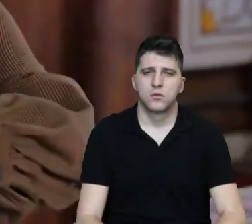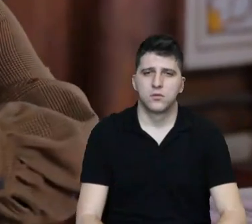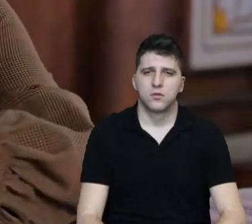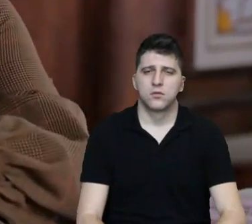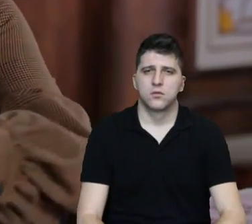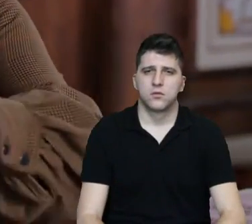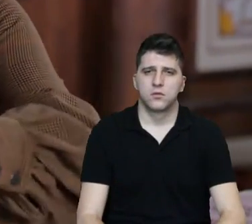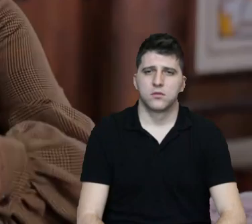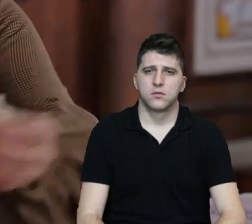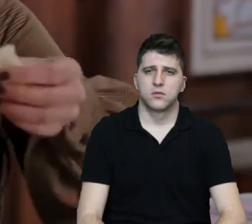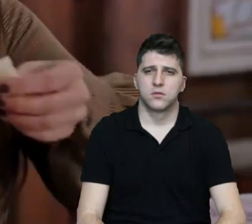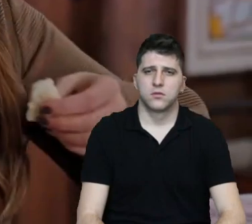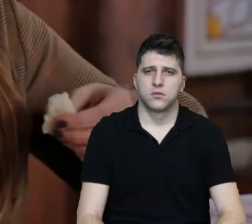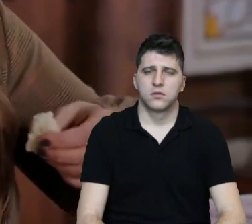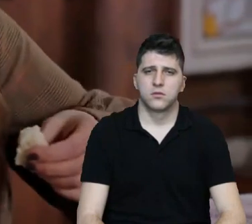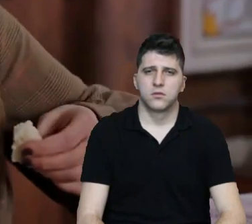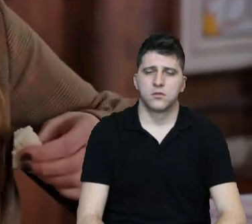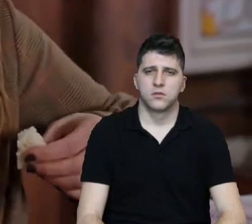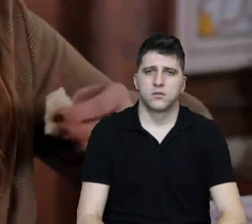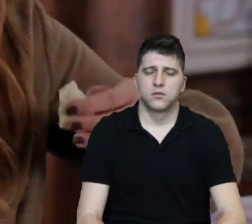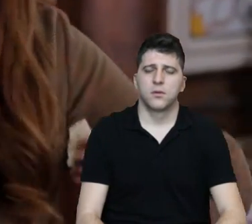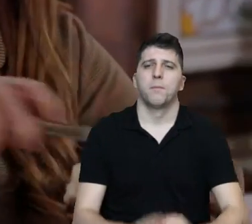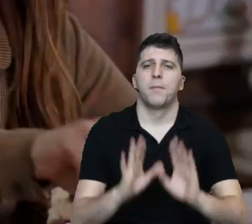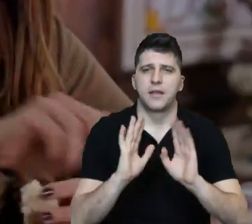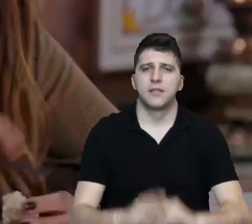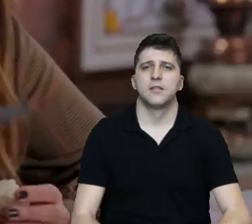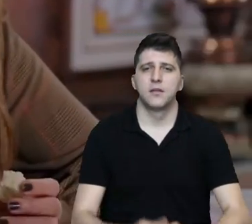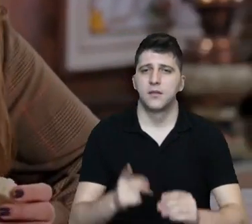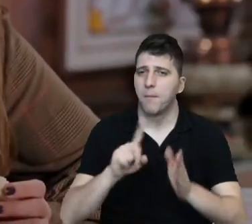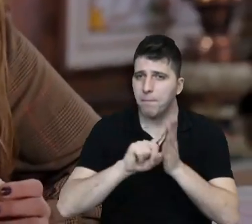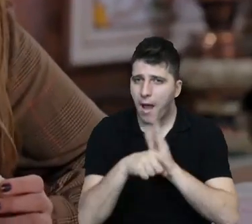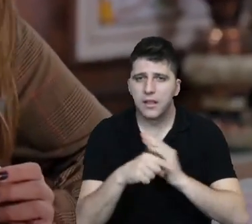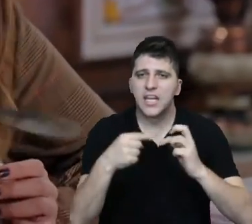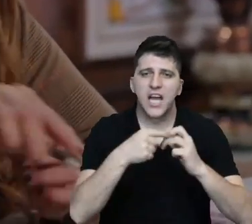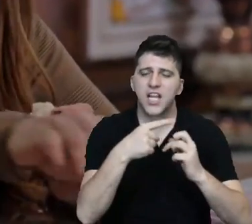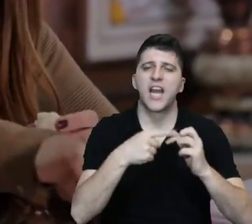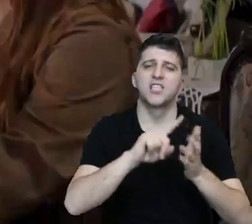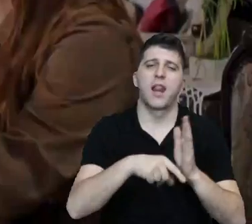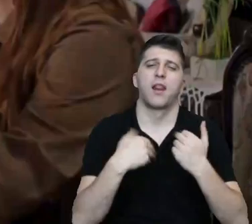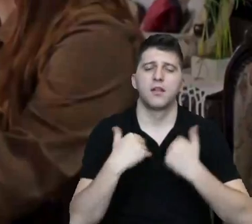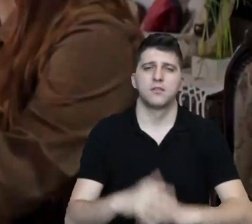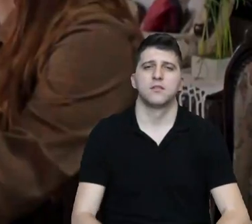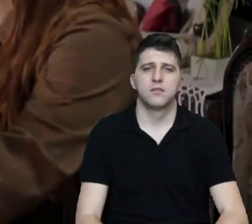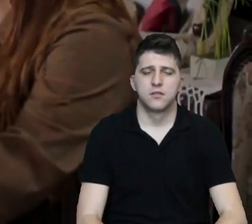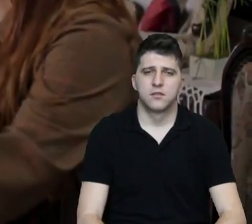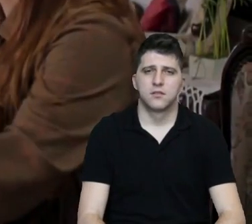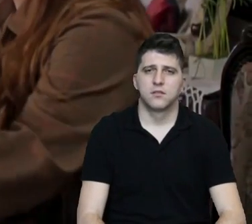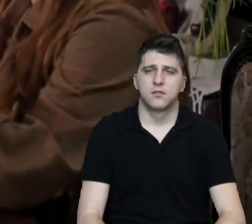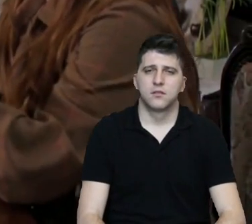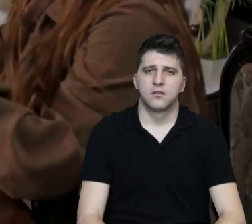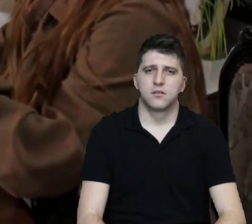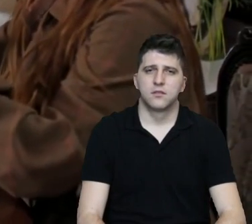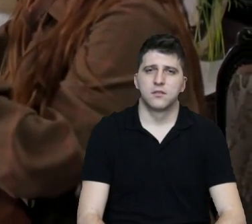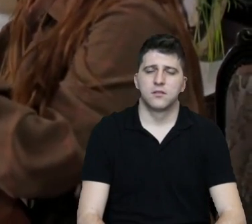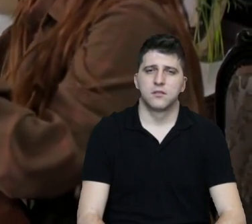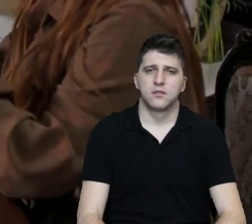Alev ekmeğin içinden bir parça kopardı. Peki reçel mi, bal mı? Reçel. Çilek reçelinden biraz alıp ekmeğe